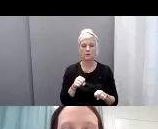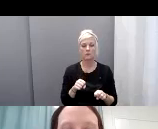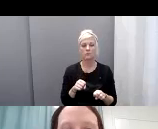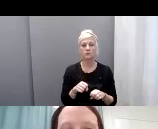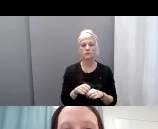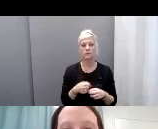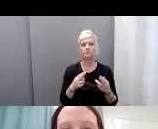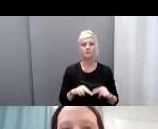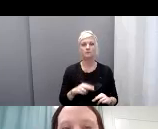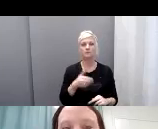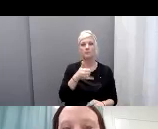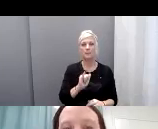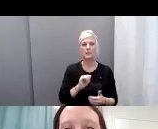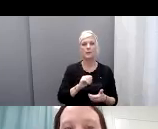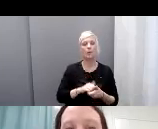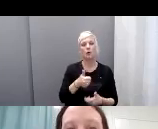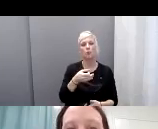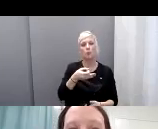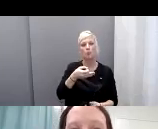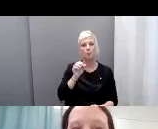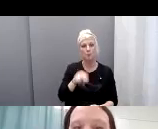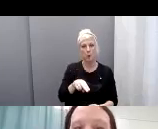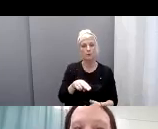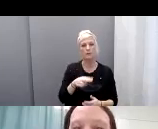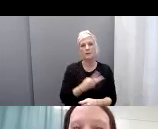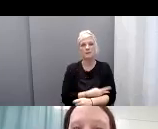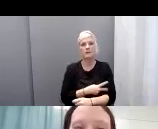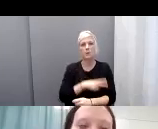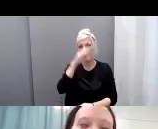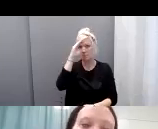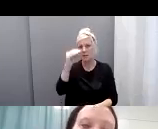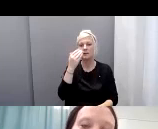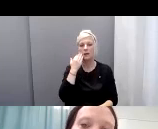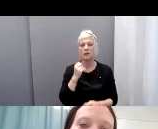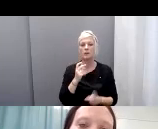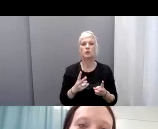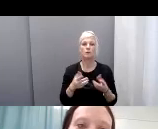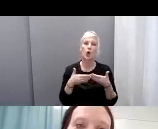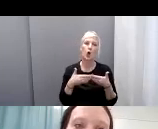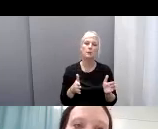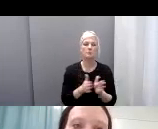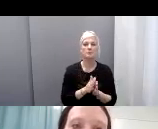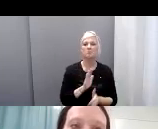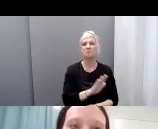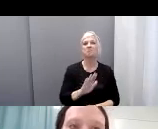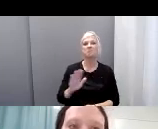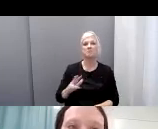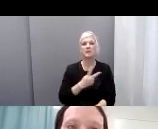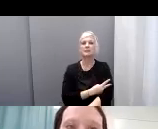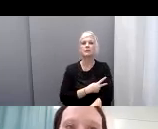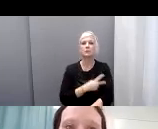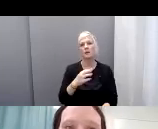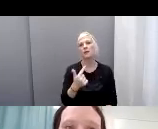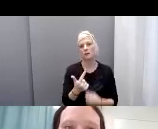Och bi- och pansexuella män kan i lägre utsträckning vara öppna med sin sexualitet.